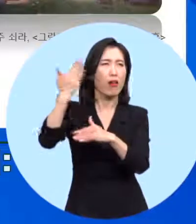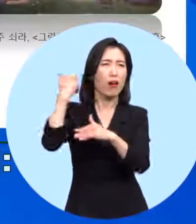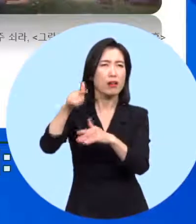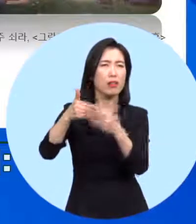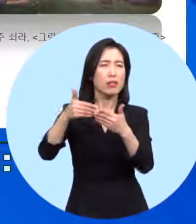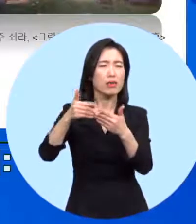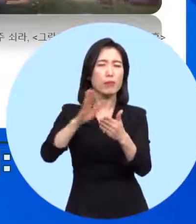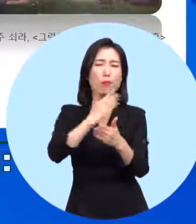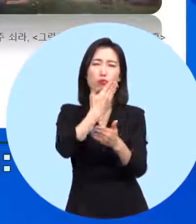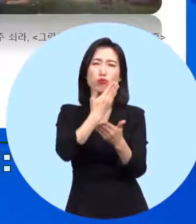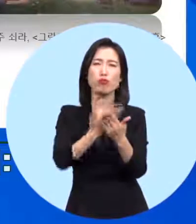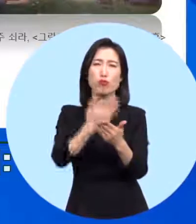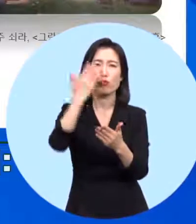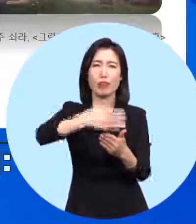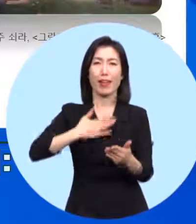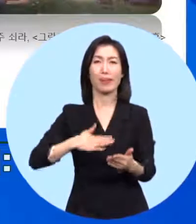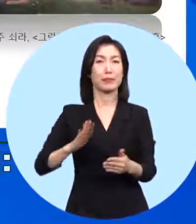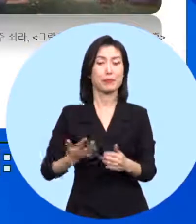작은 거 하나,